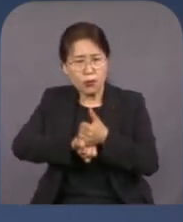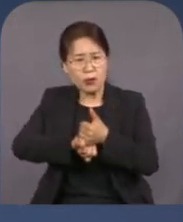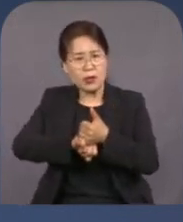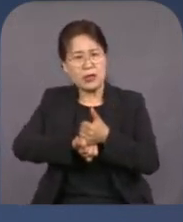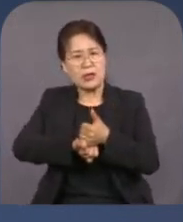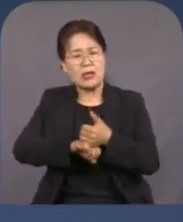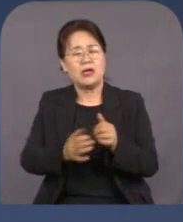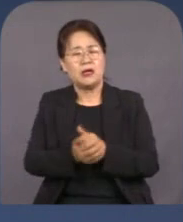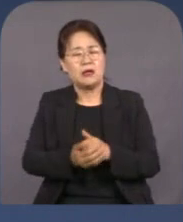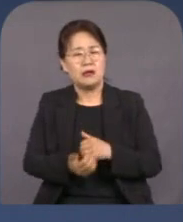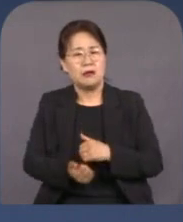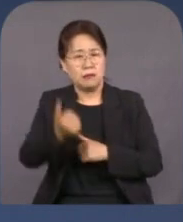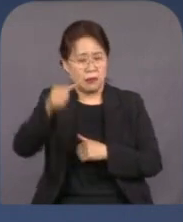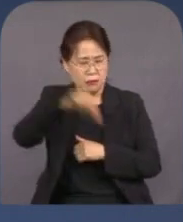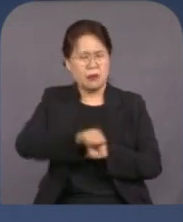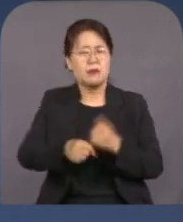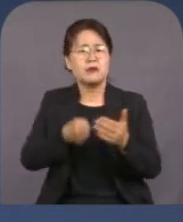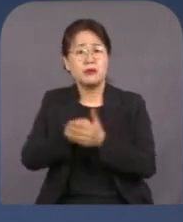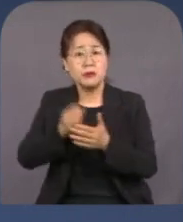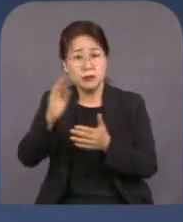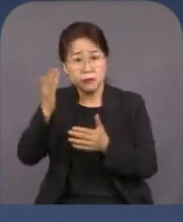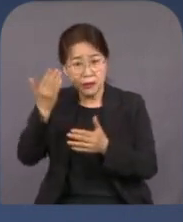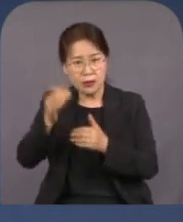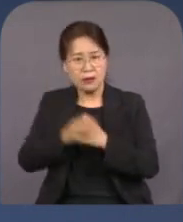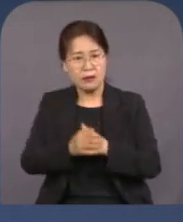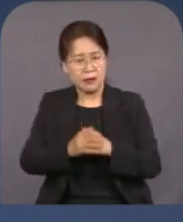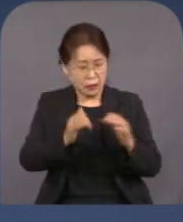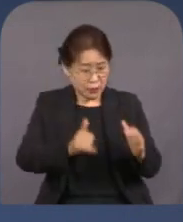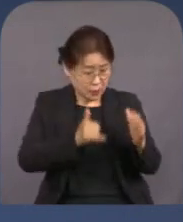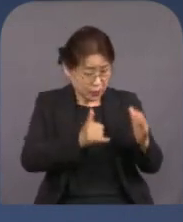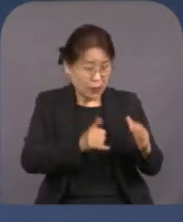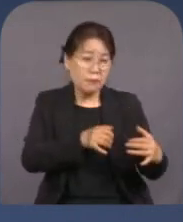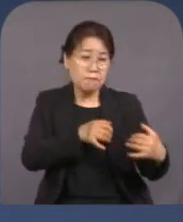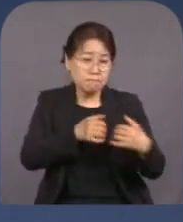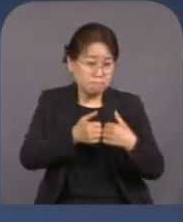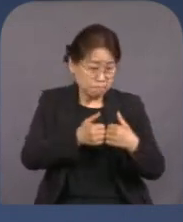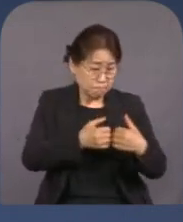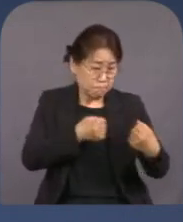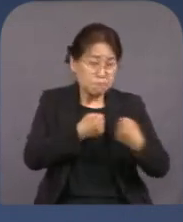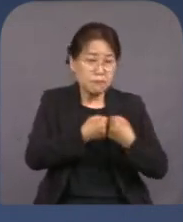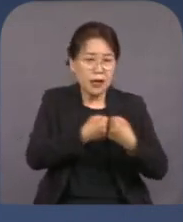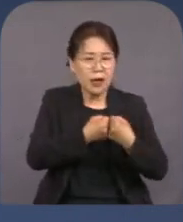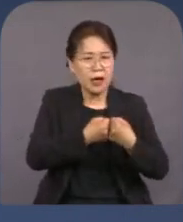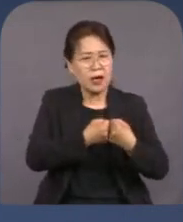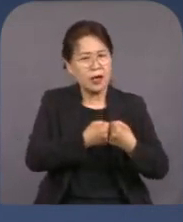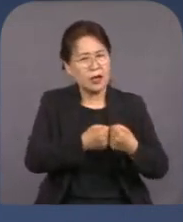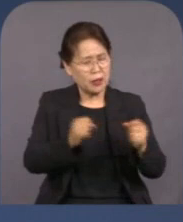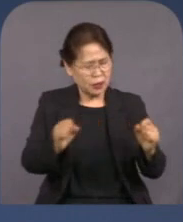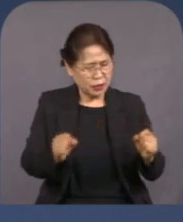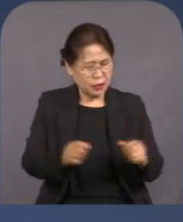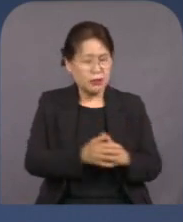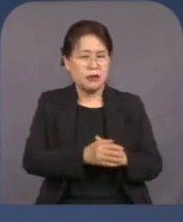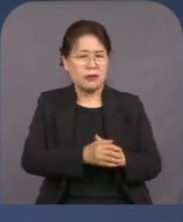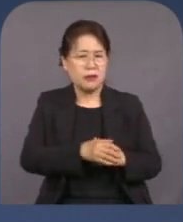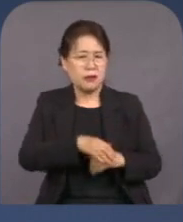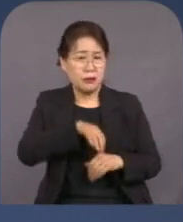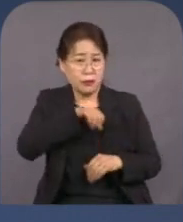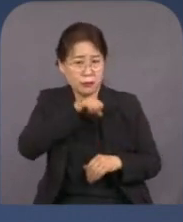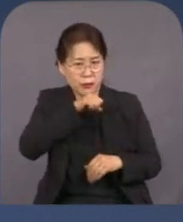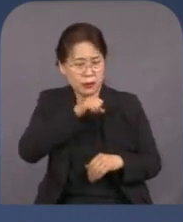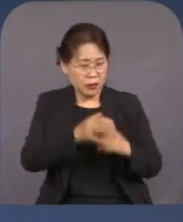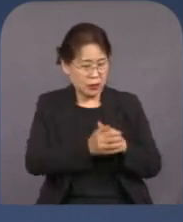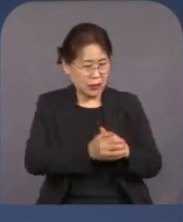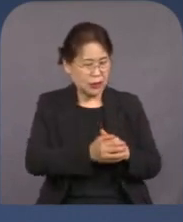승패가 결정되게 돼 있습니다 세상에서의 싸움은요 무승부도 있어요 둘이 하다 보게 되면